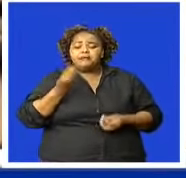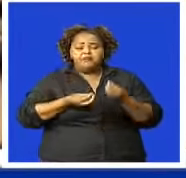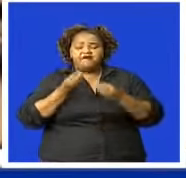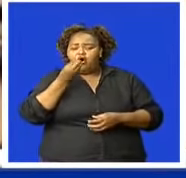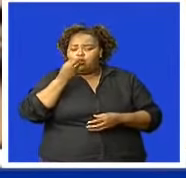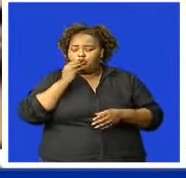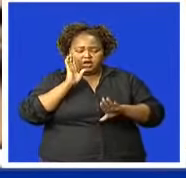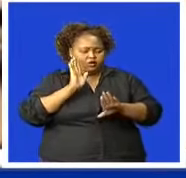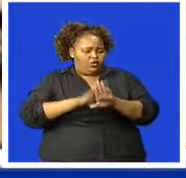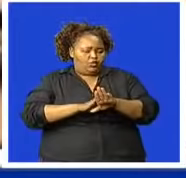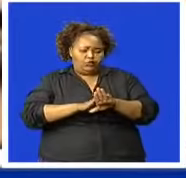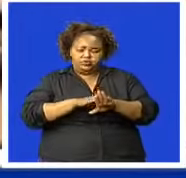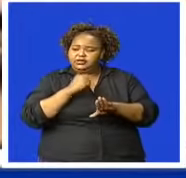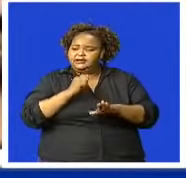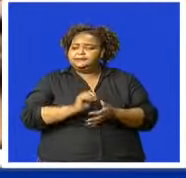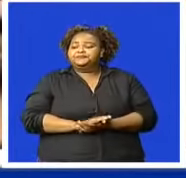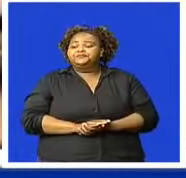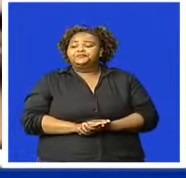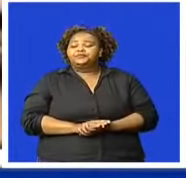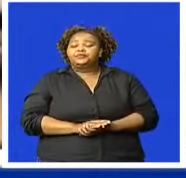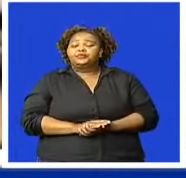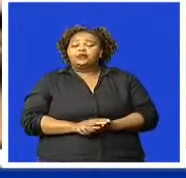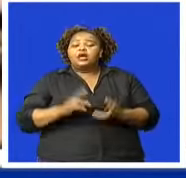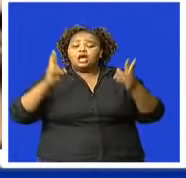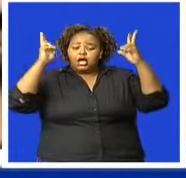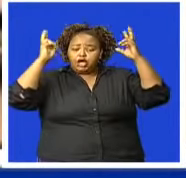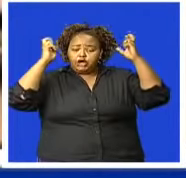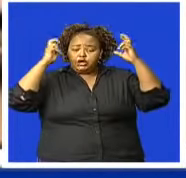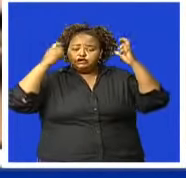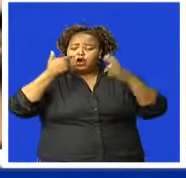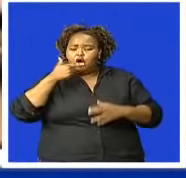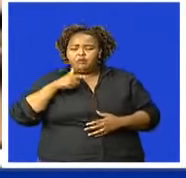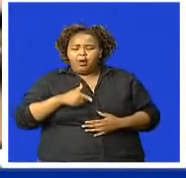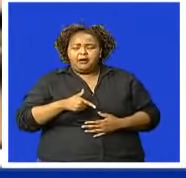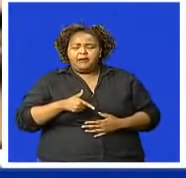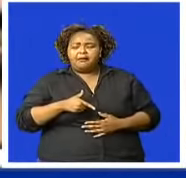Tindzaba petrol ibhlunga kakhulu ngangoba